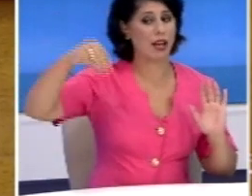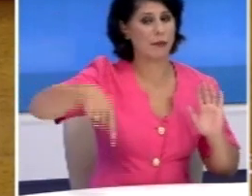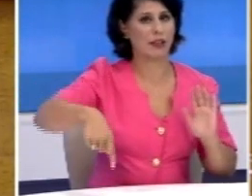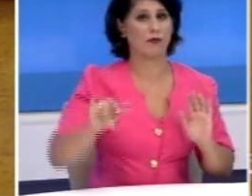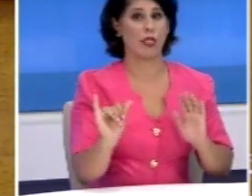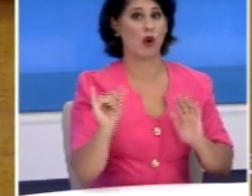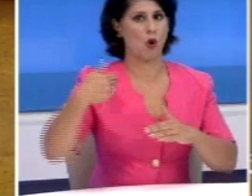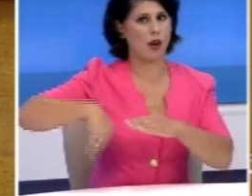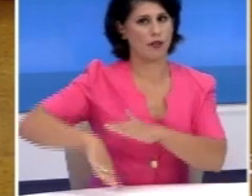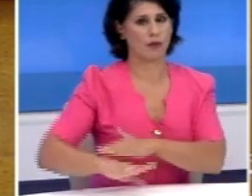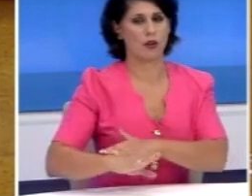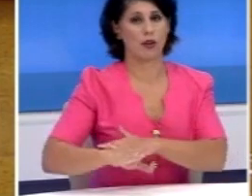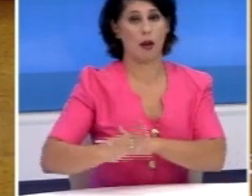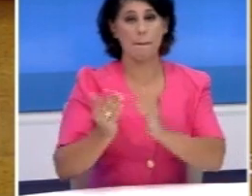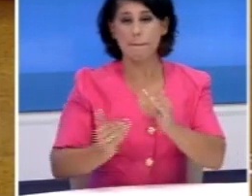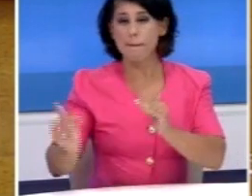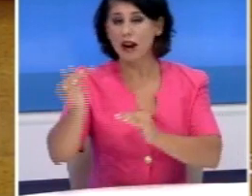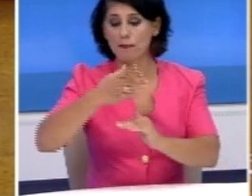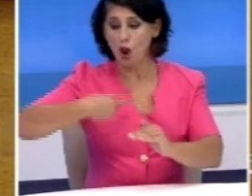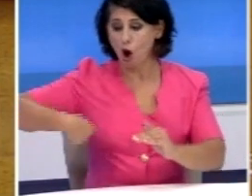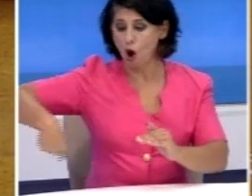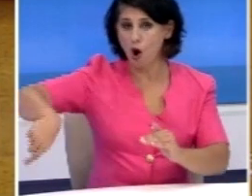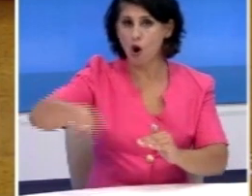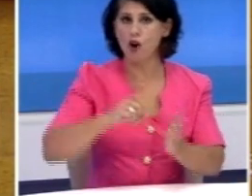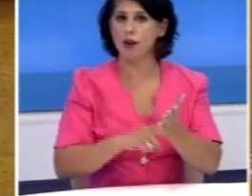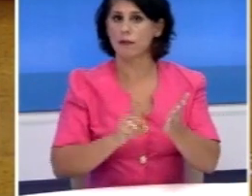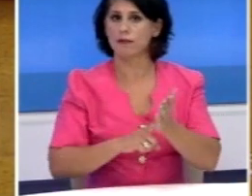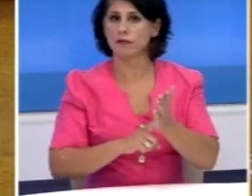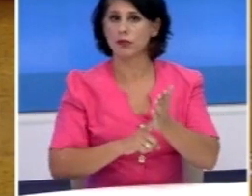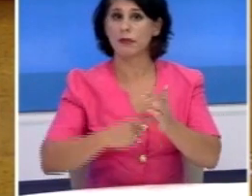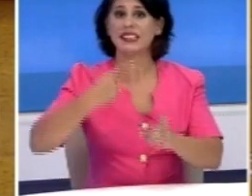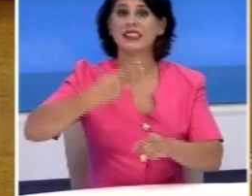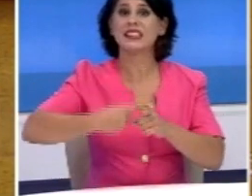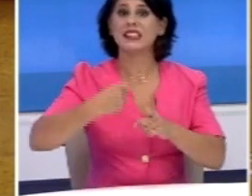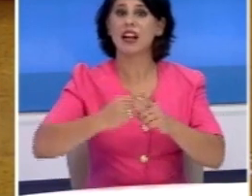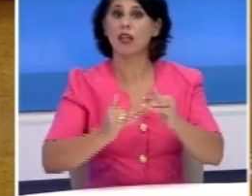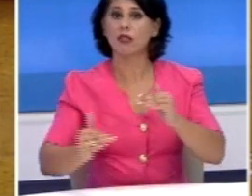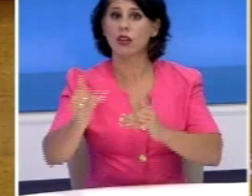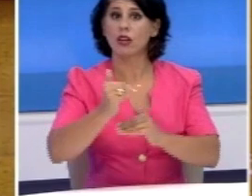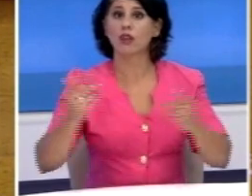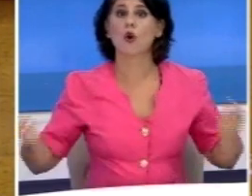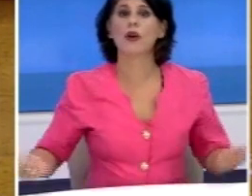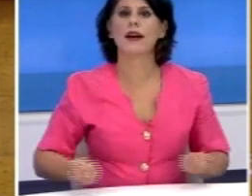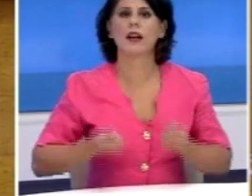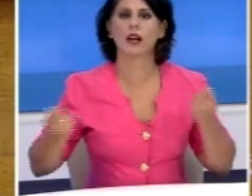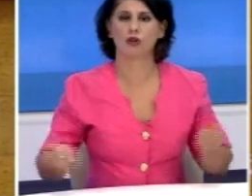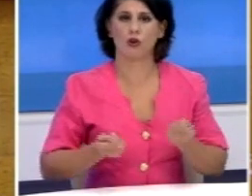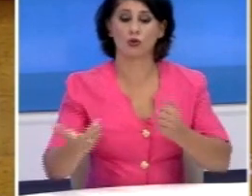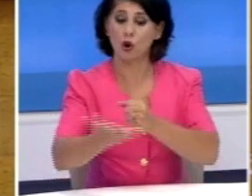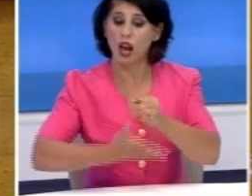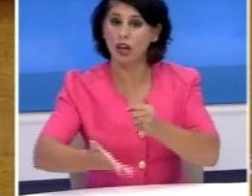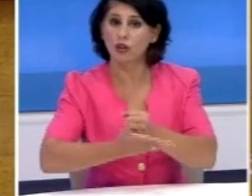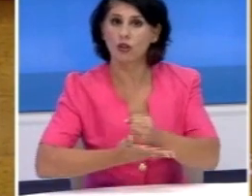όλα, όλοι μας πρέπει να βάζουμε την Ελλάδα των εργατών, των